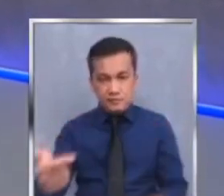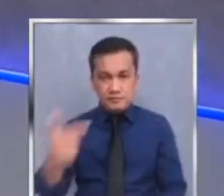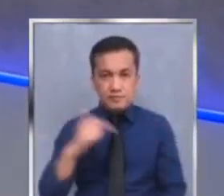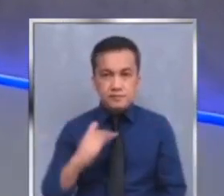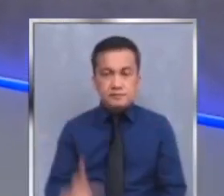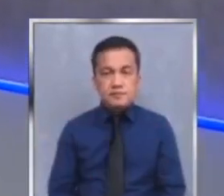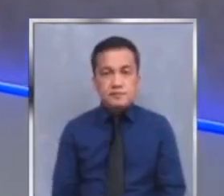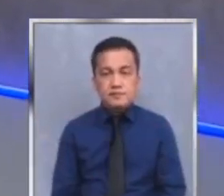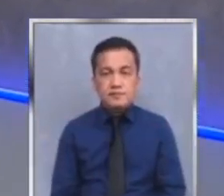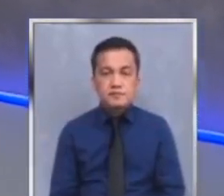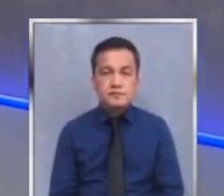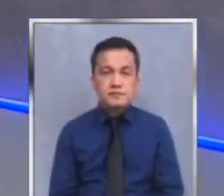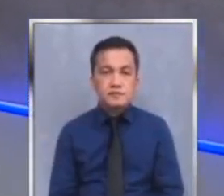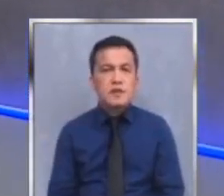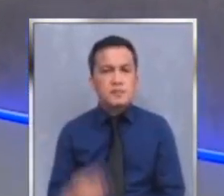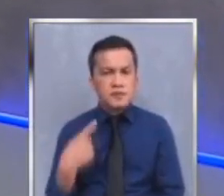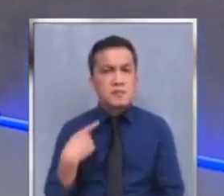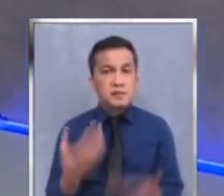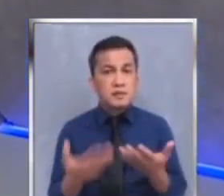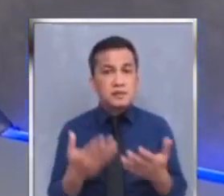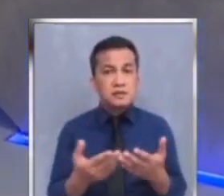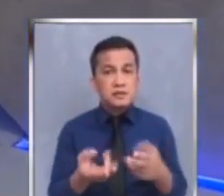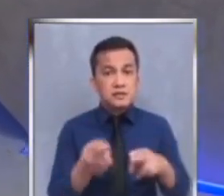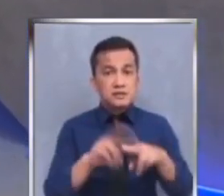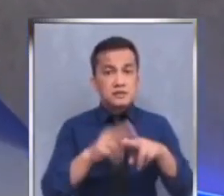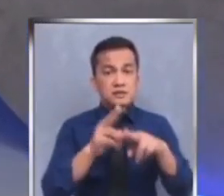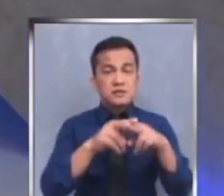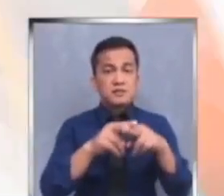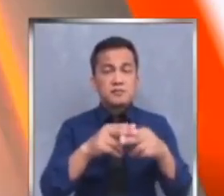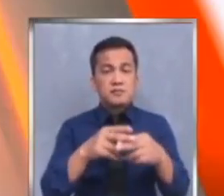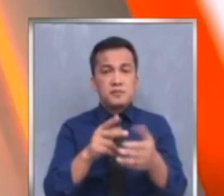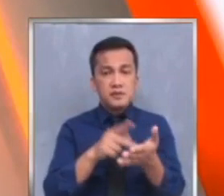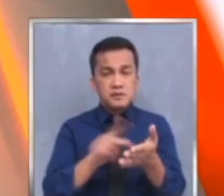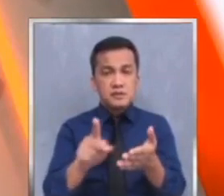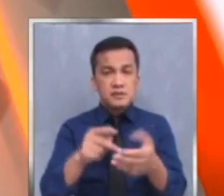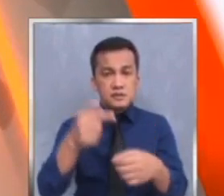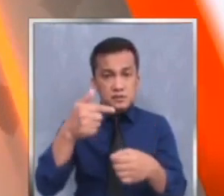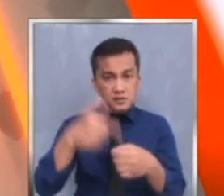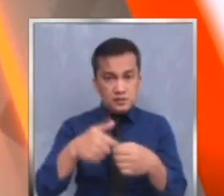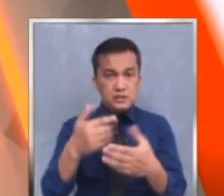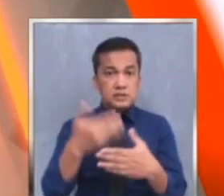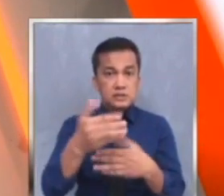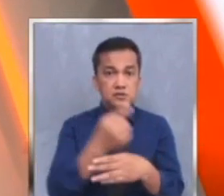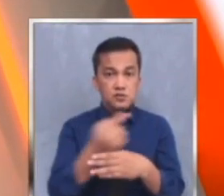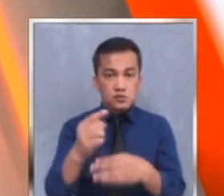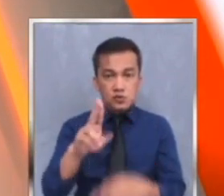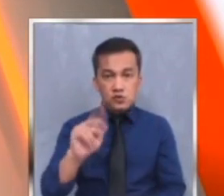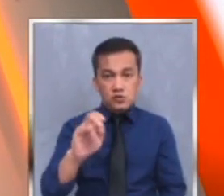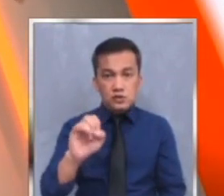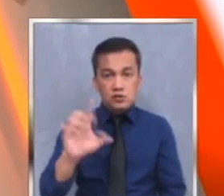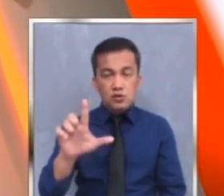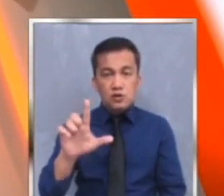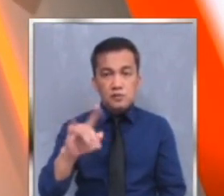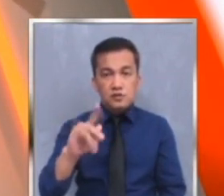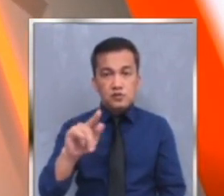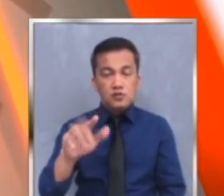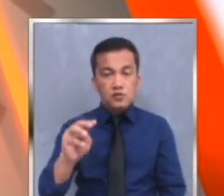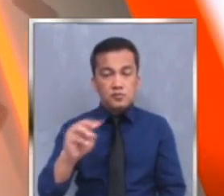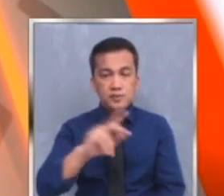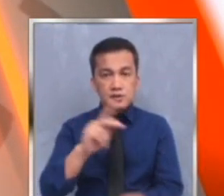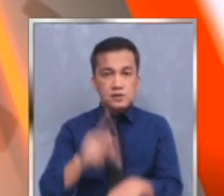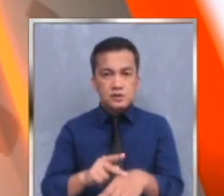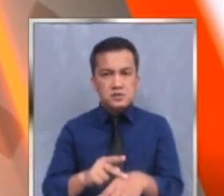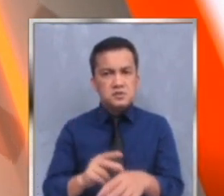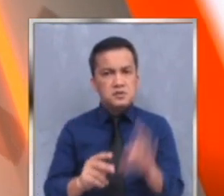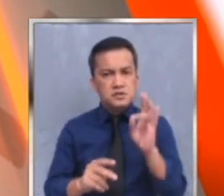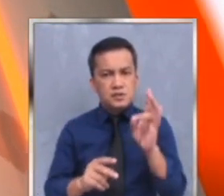May nakaambang taas singil sa ilang produktong petrolyo sa susunod na linggo. Ayon sa Uniol Petroleum Philippines, 70 hanggang 80 centavos